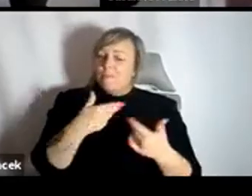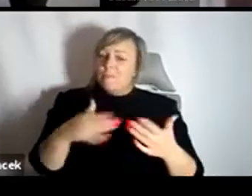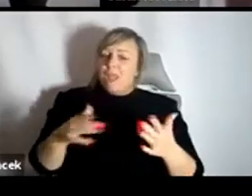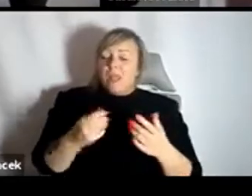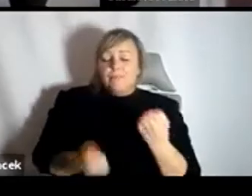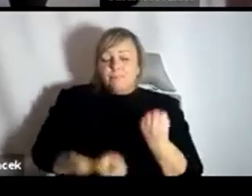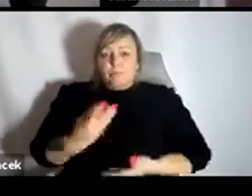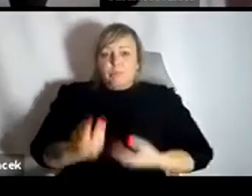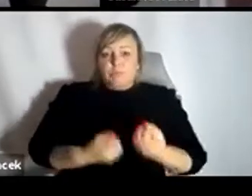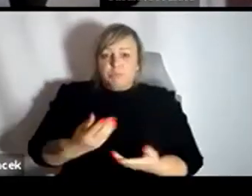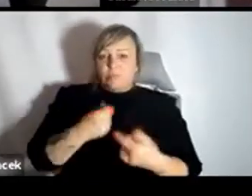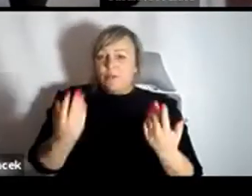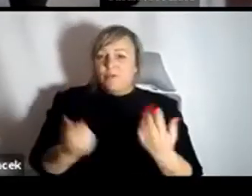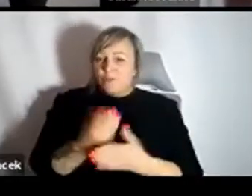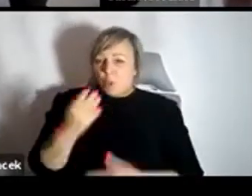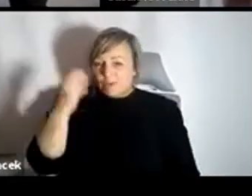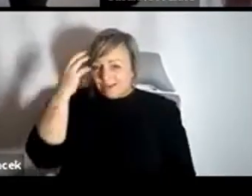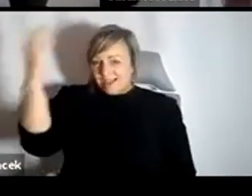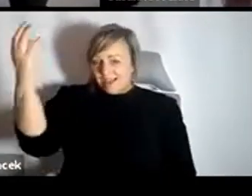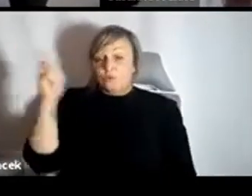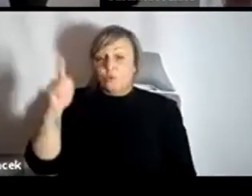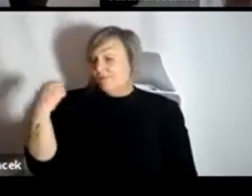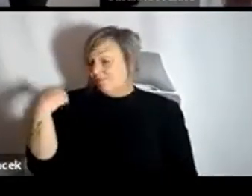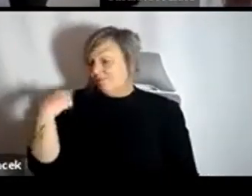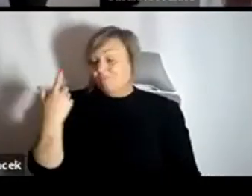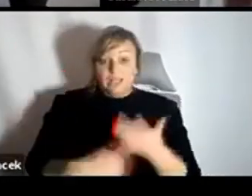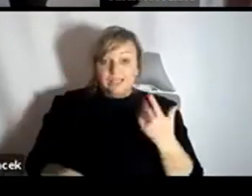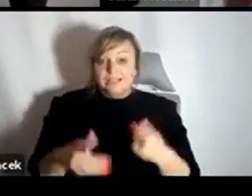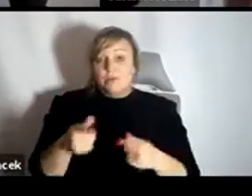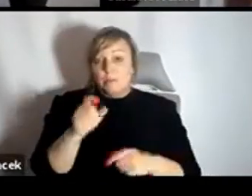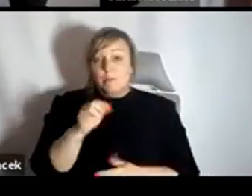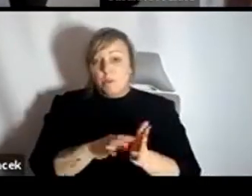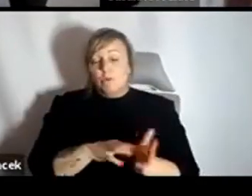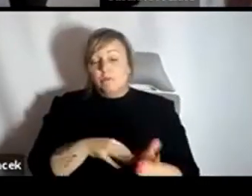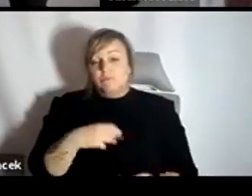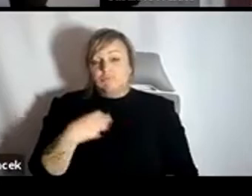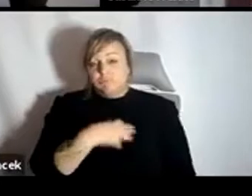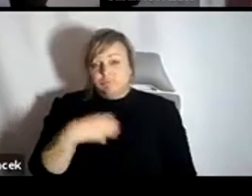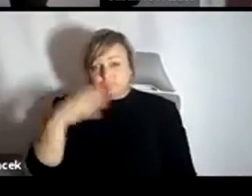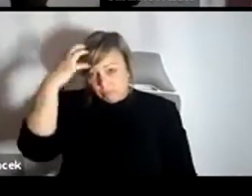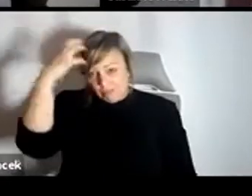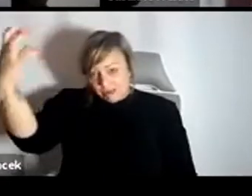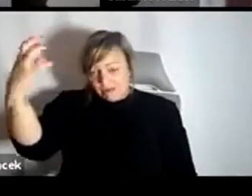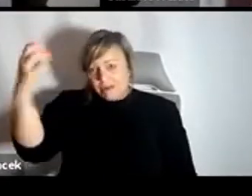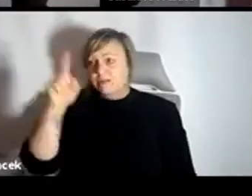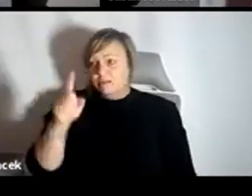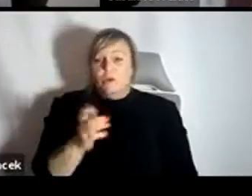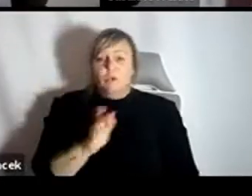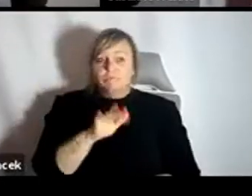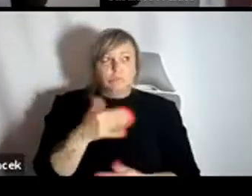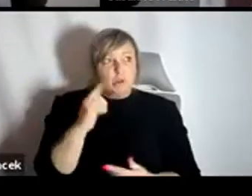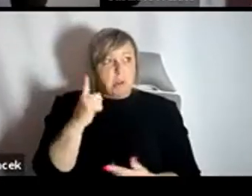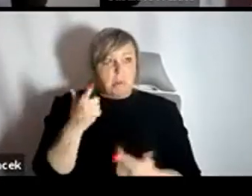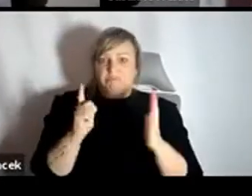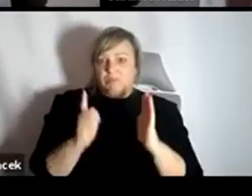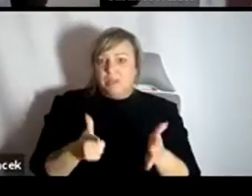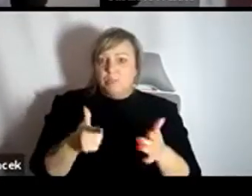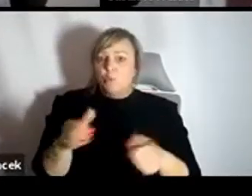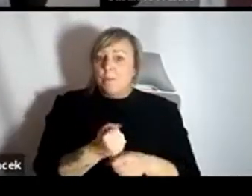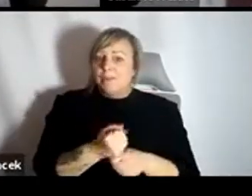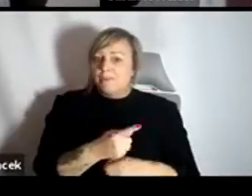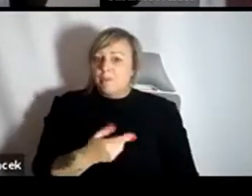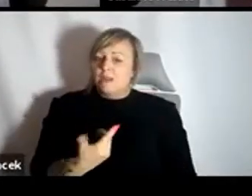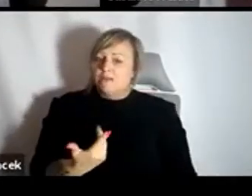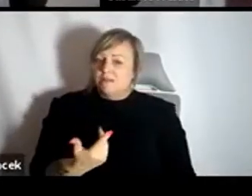Und als letzter Punkt, der FC Bayern hat, glaube ich, bestimmt mehr als 700 Mitarbeitende inzwischen. Und warum nicht eine